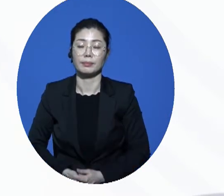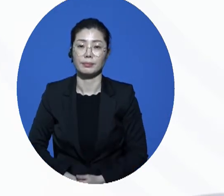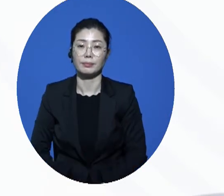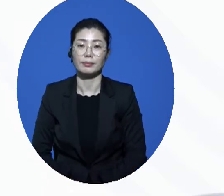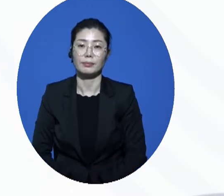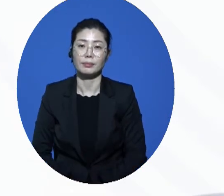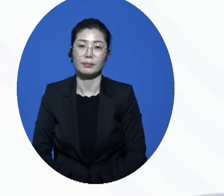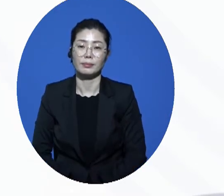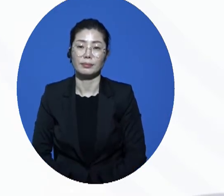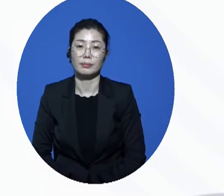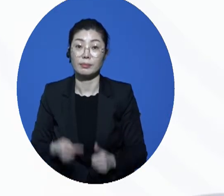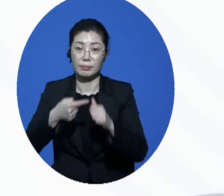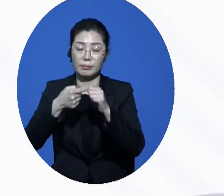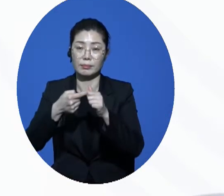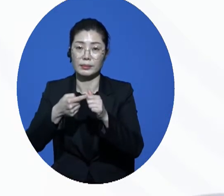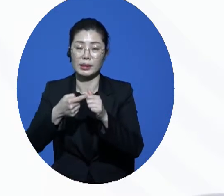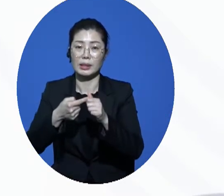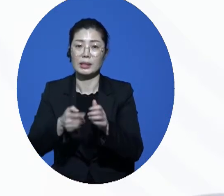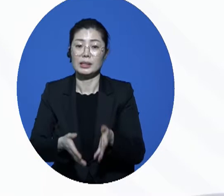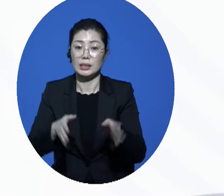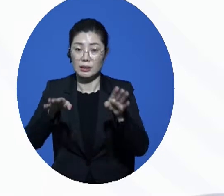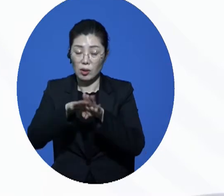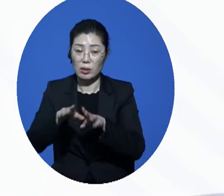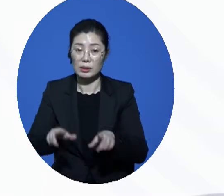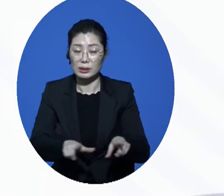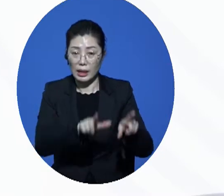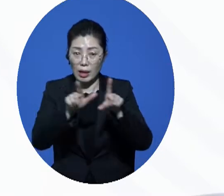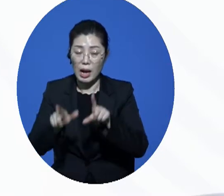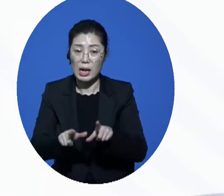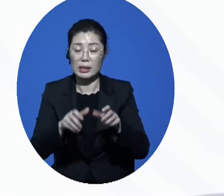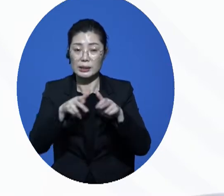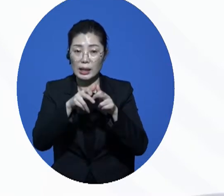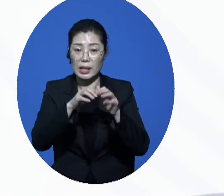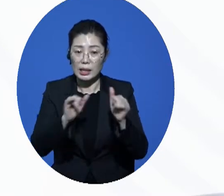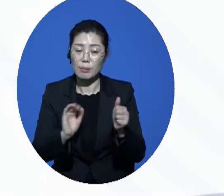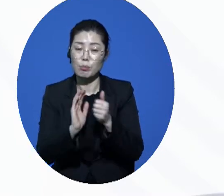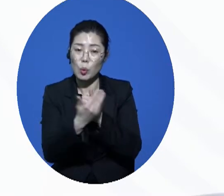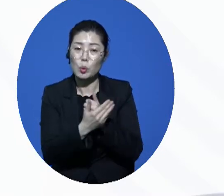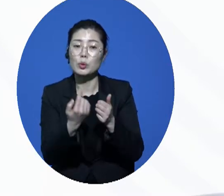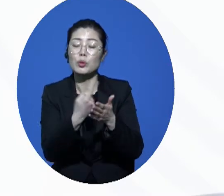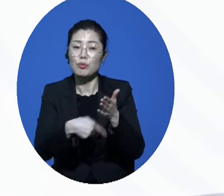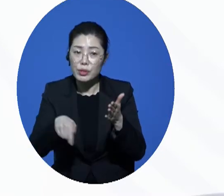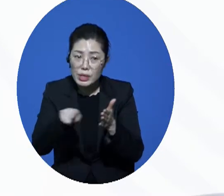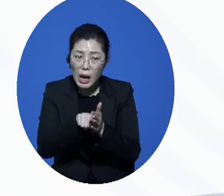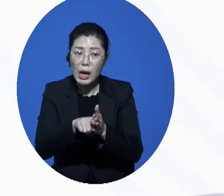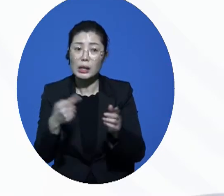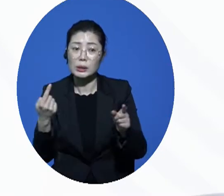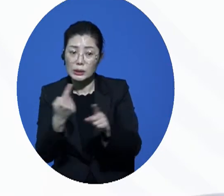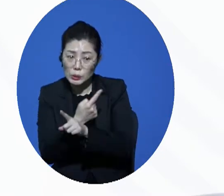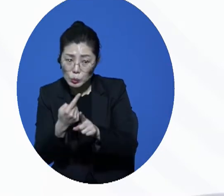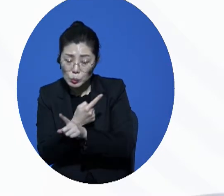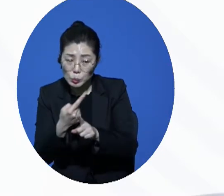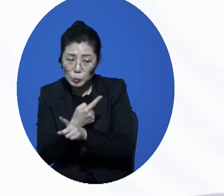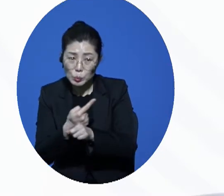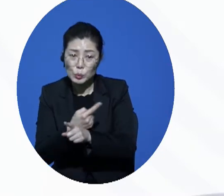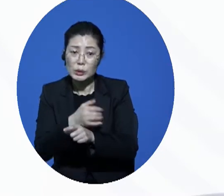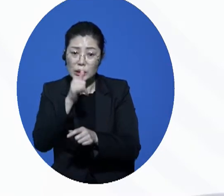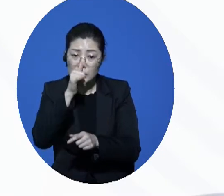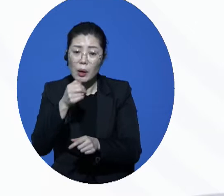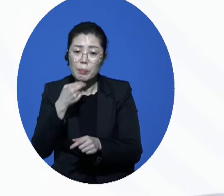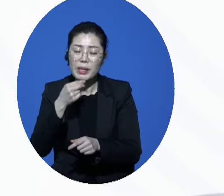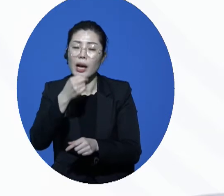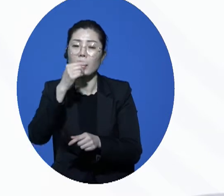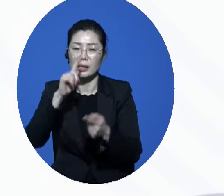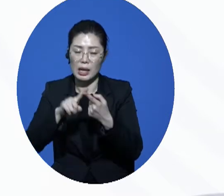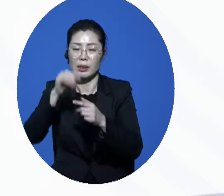드리도록 하겠습니다. 우선 첫 번째 주제는 시설 입소 장애인 보호를 위한 조치가 과연 취해졌는지의 여부에 대한